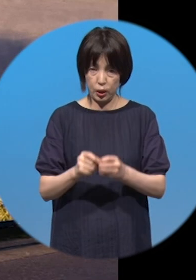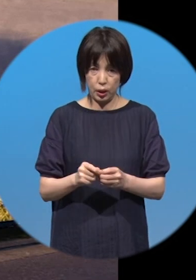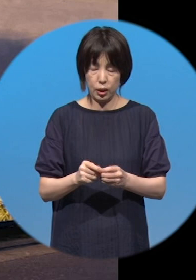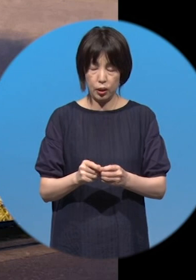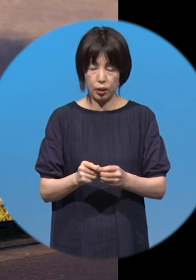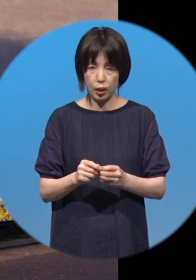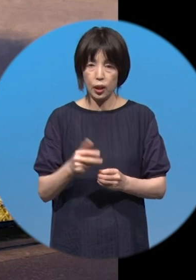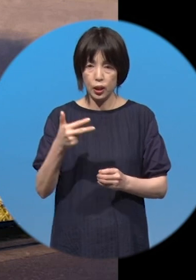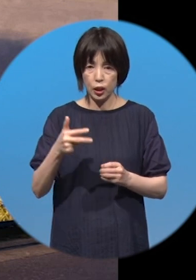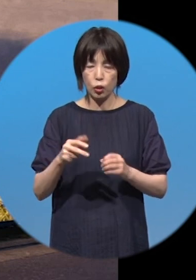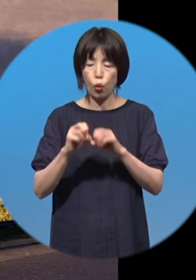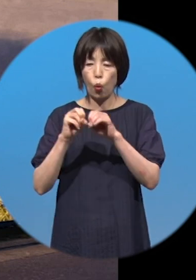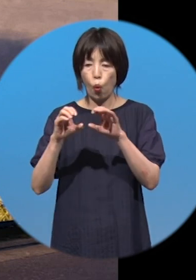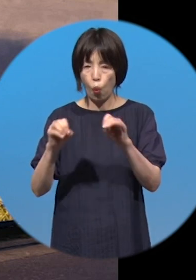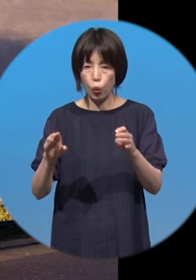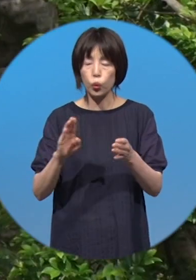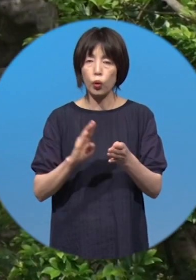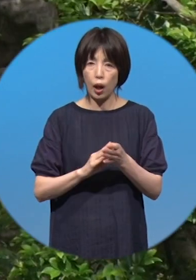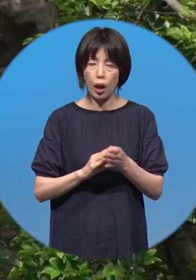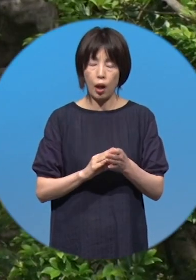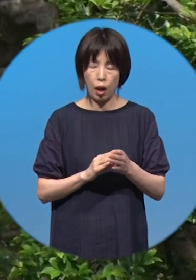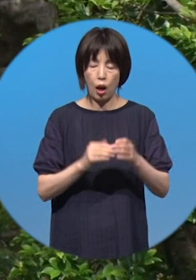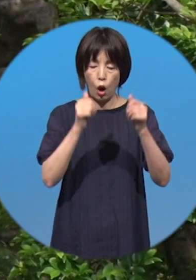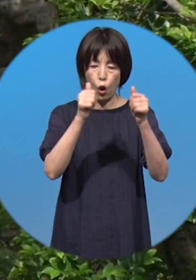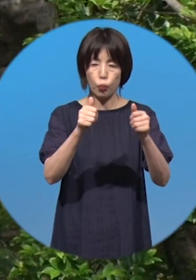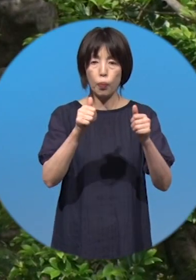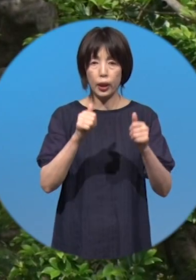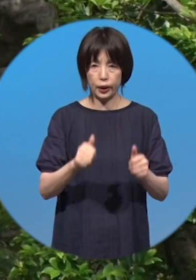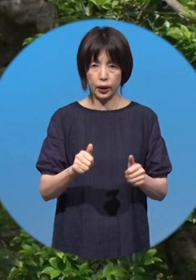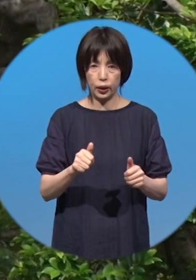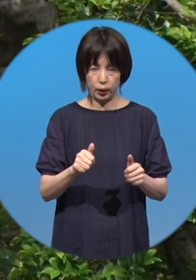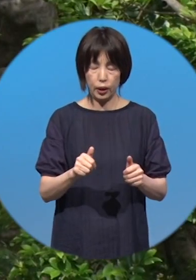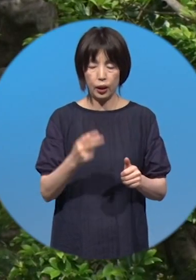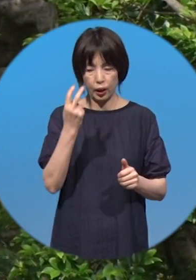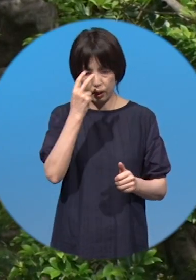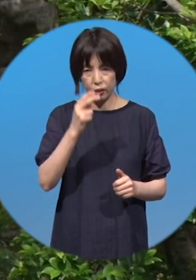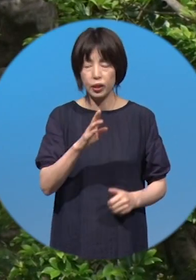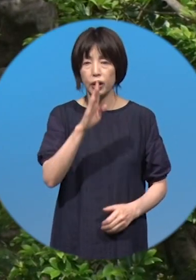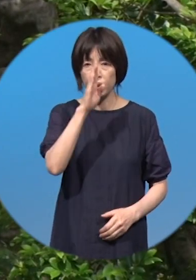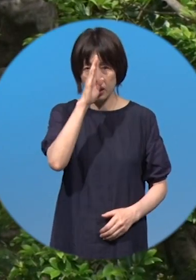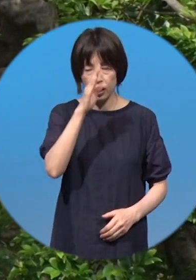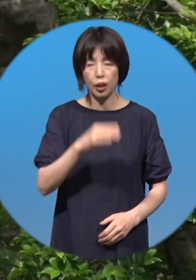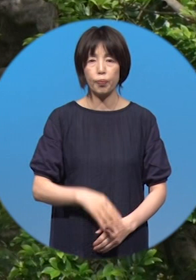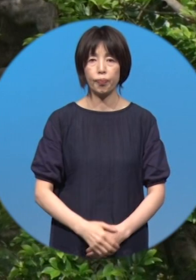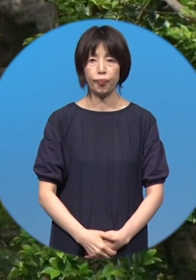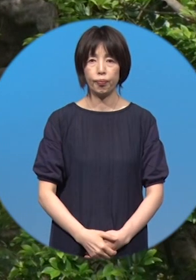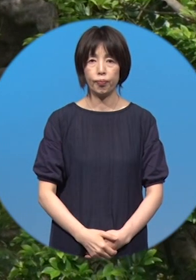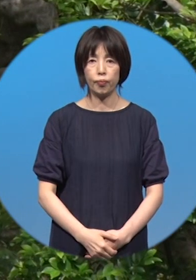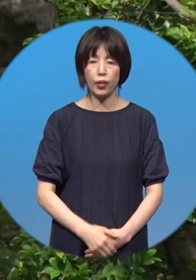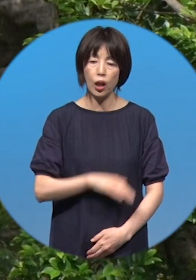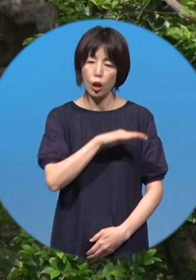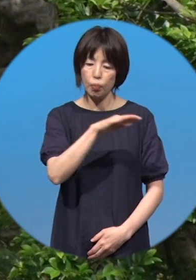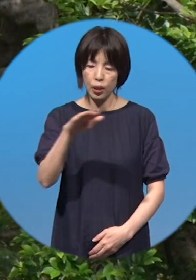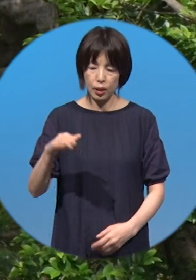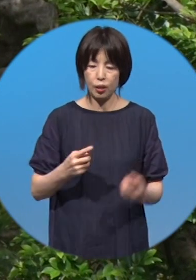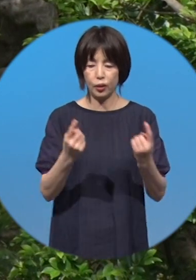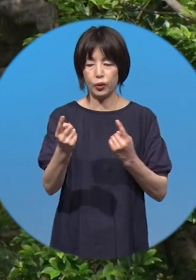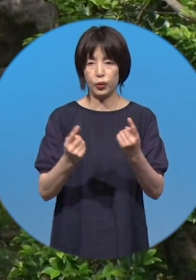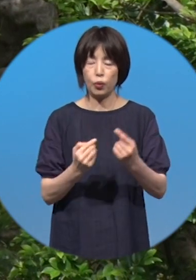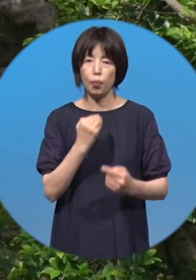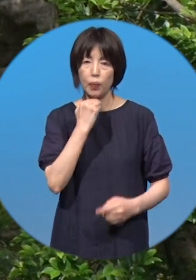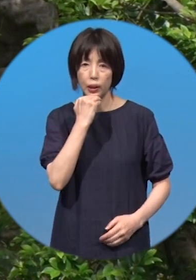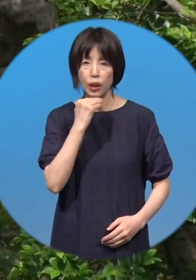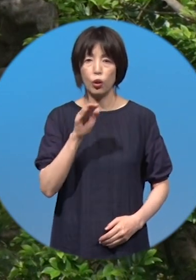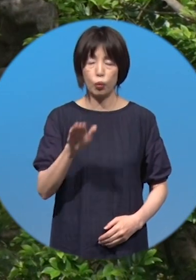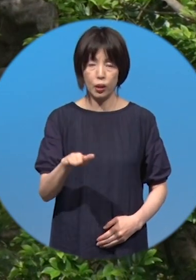ては金沢市広報または寺島クランド邸のホームページでご確認ください。皆様のお越しをお待ちしております。